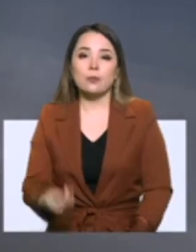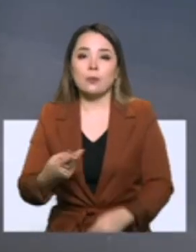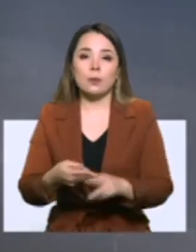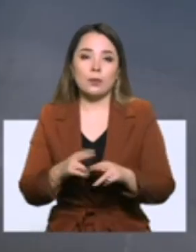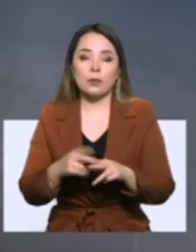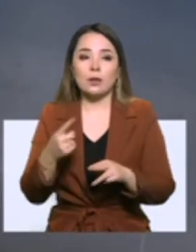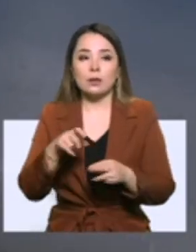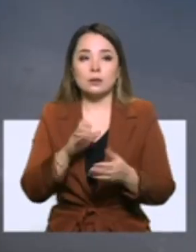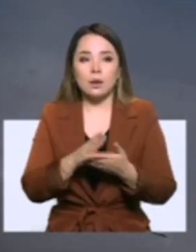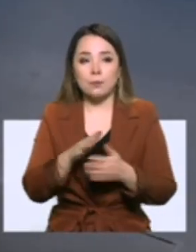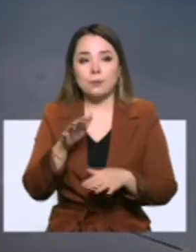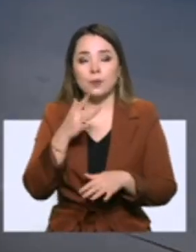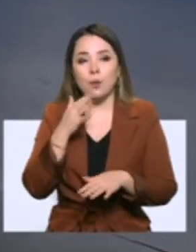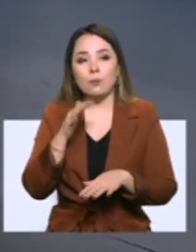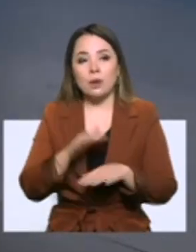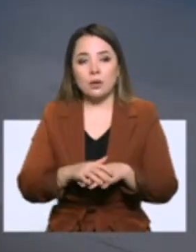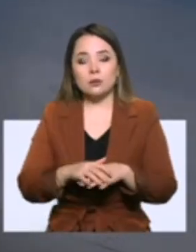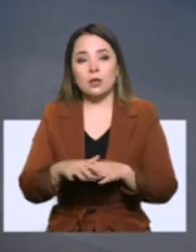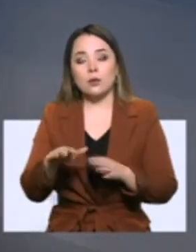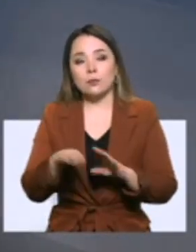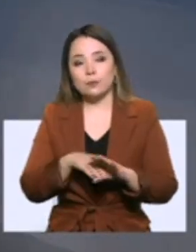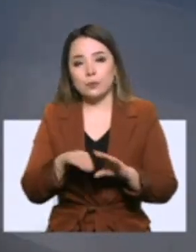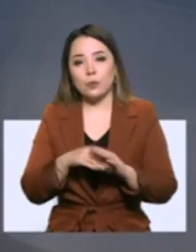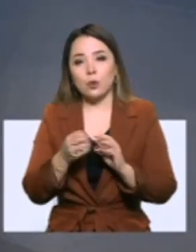Озапта ұлттық банк базалық мөлшерлемені